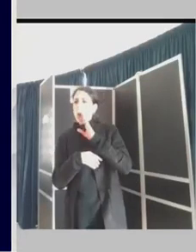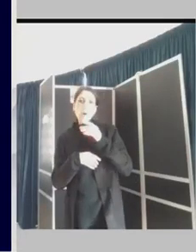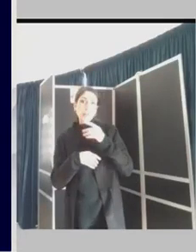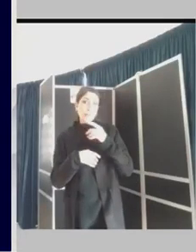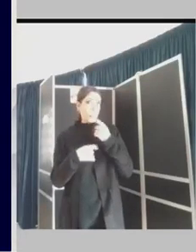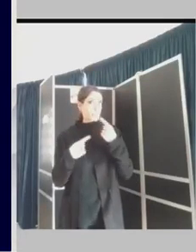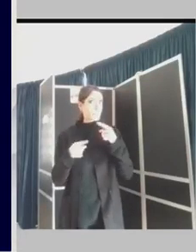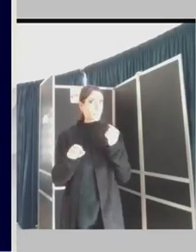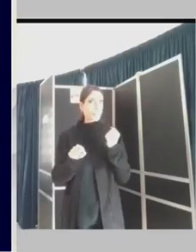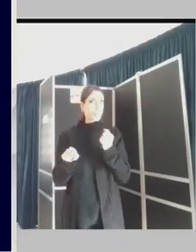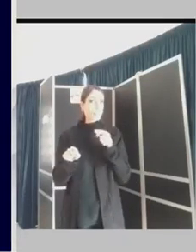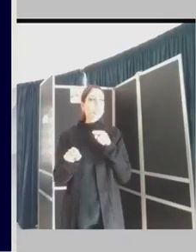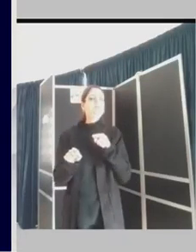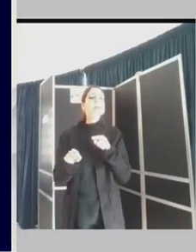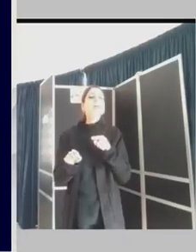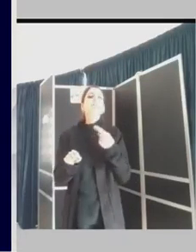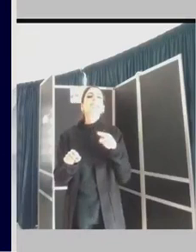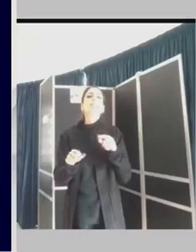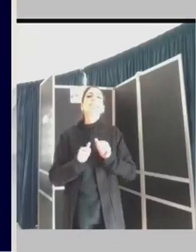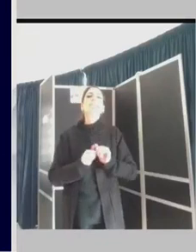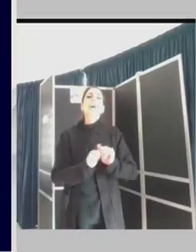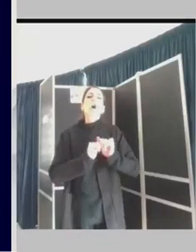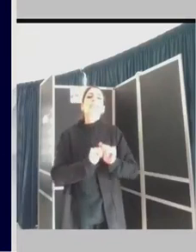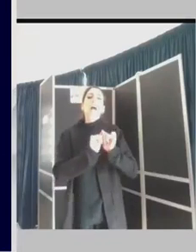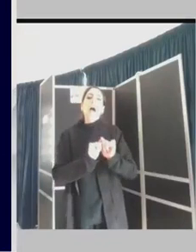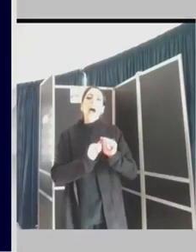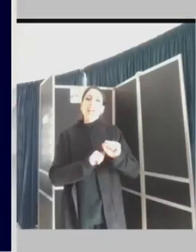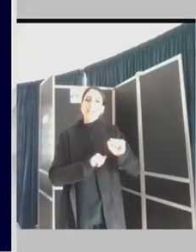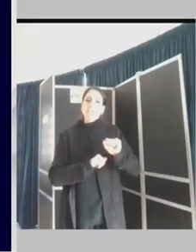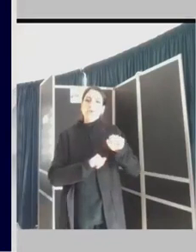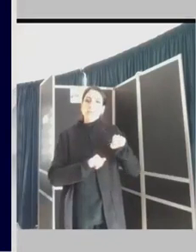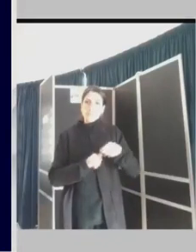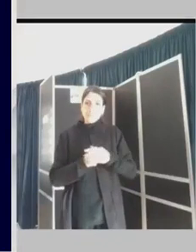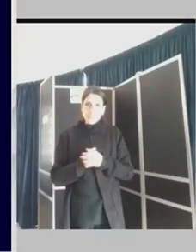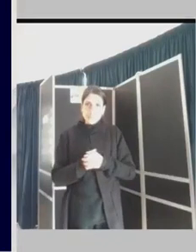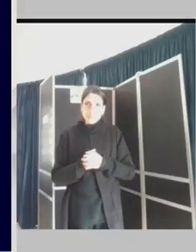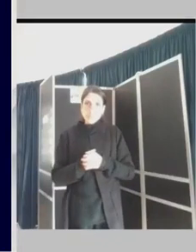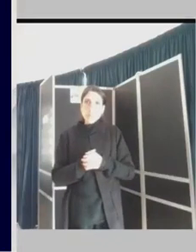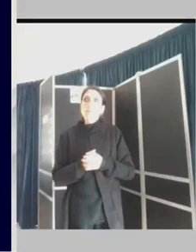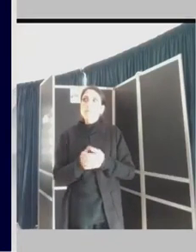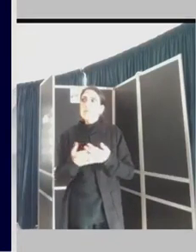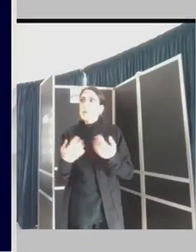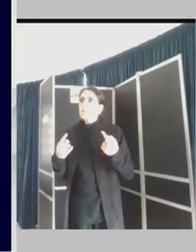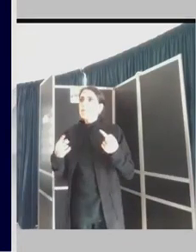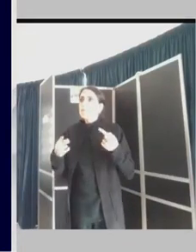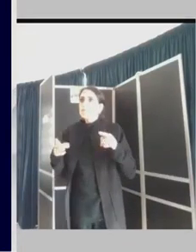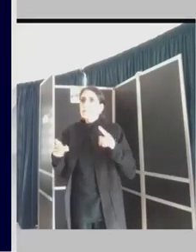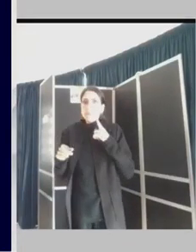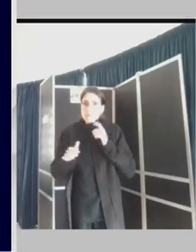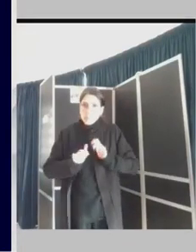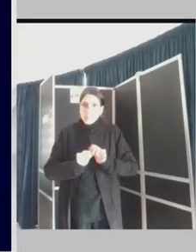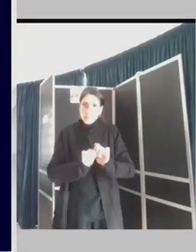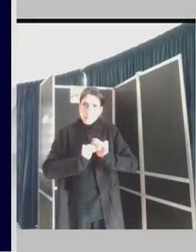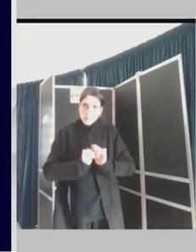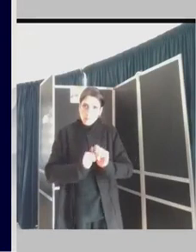ce la spiegasse sarebbe interessante, se lei è disponibile io la invito a farcela vedere, perché è determinante per